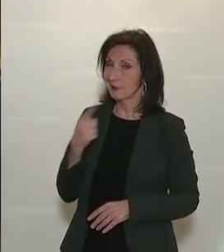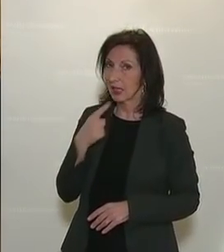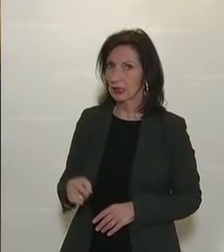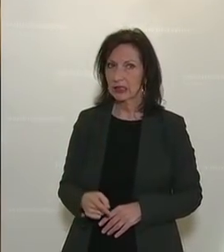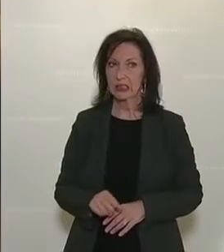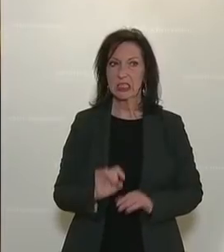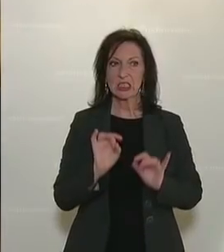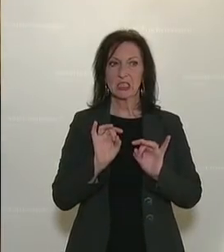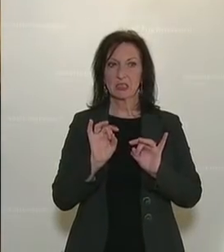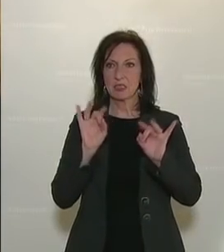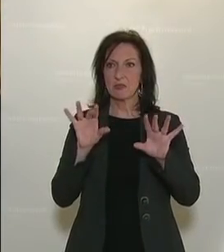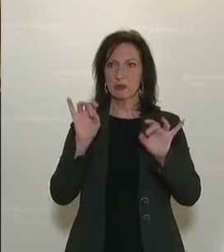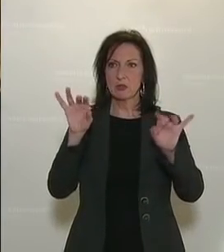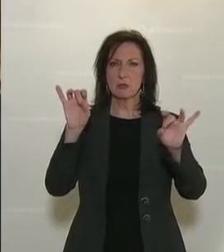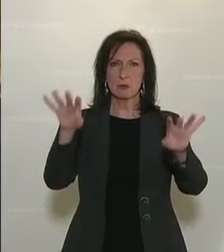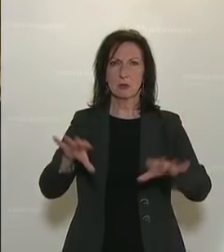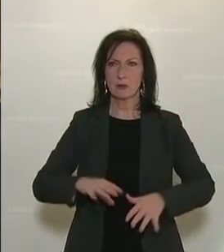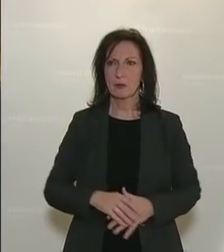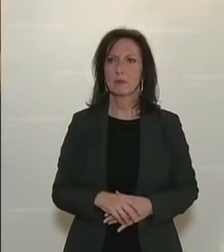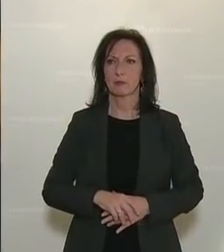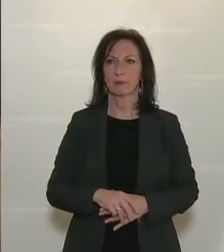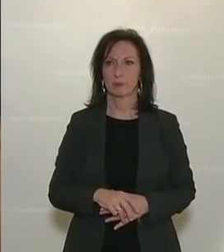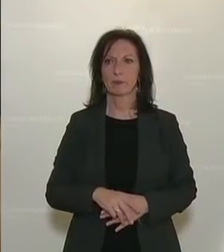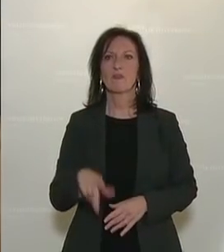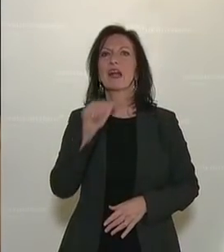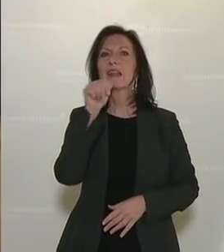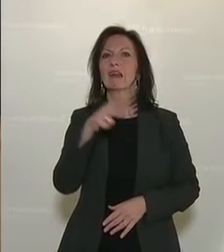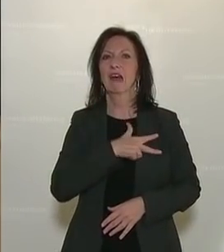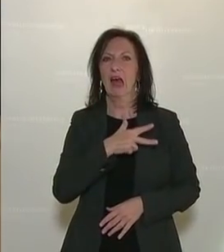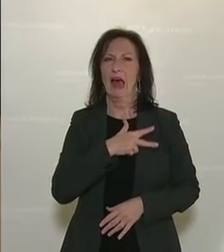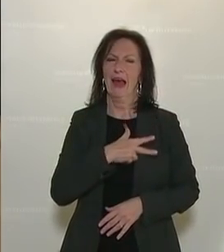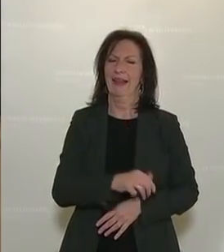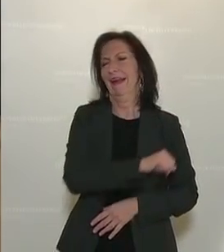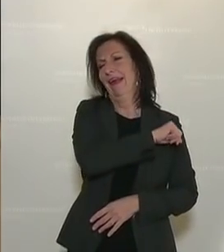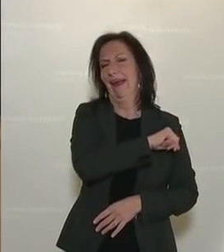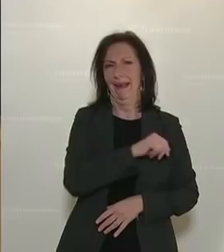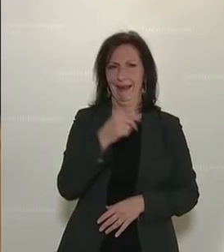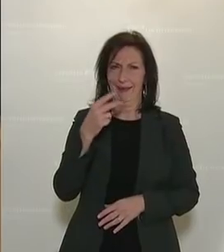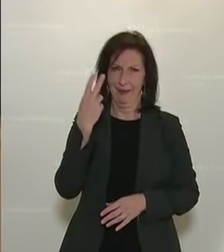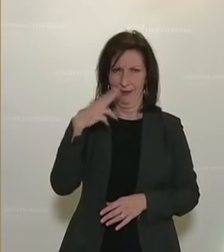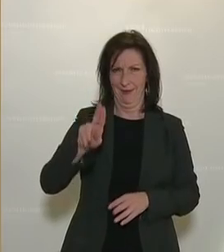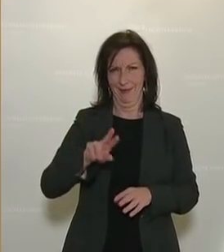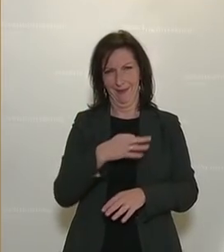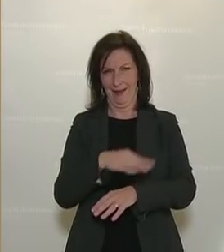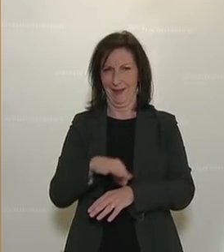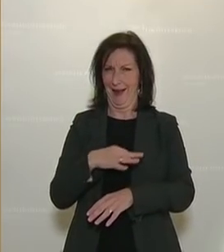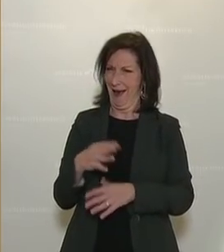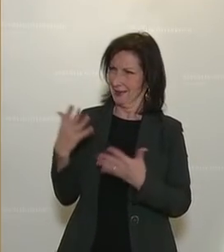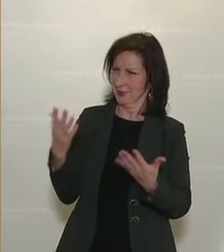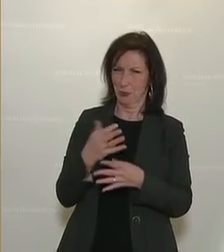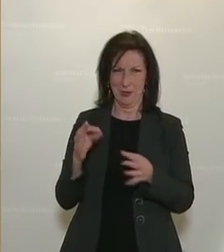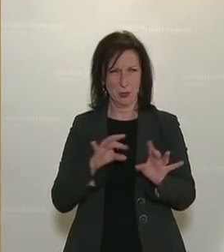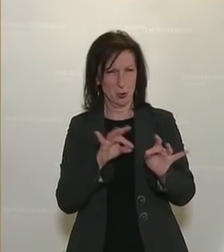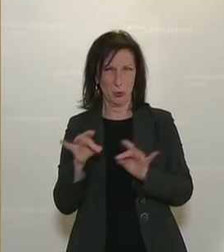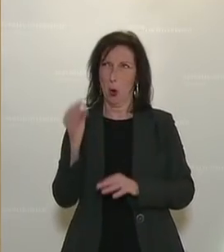Virus ja real ist. Na geh, meine sehr geehrten Damen und Herren, na geh, Herr Bundeskanzler. Das ist ja keine Glaubensfrage.